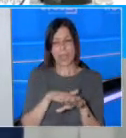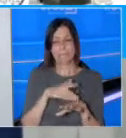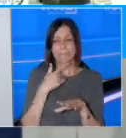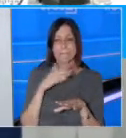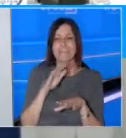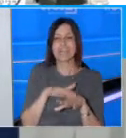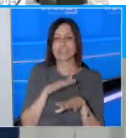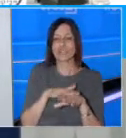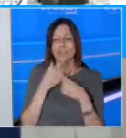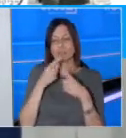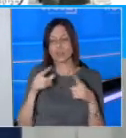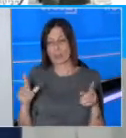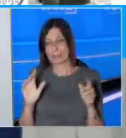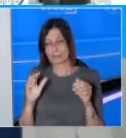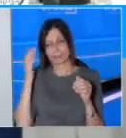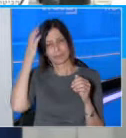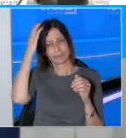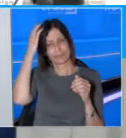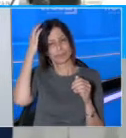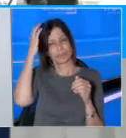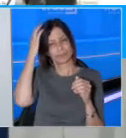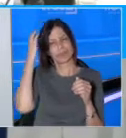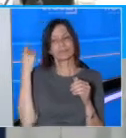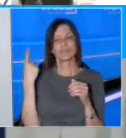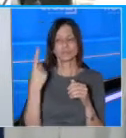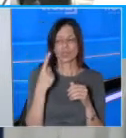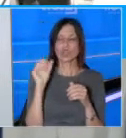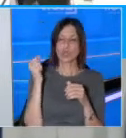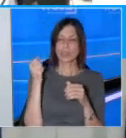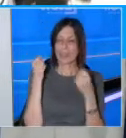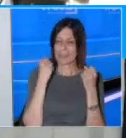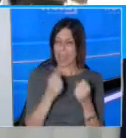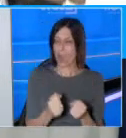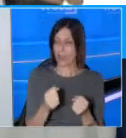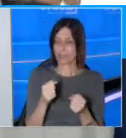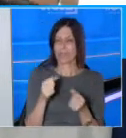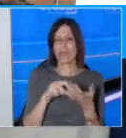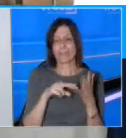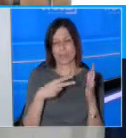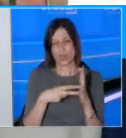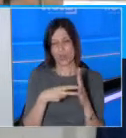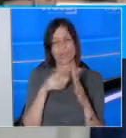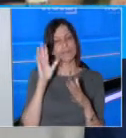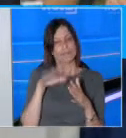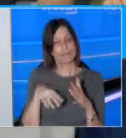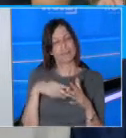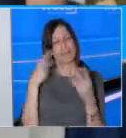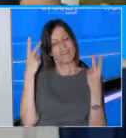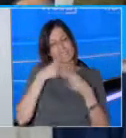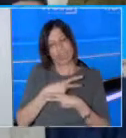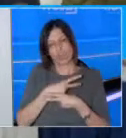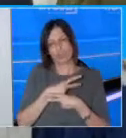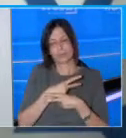המקצועיים השונים, לכל סוכנויות הביטחון והמדיניות, וגם למסקנה